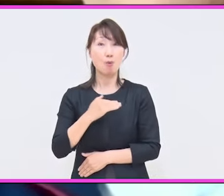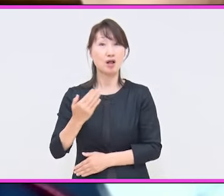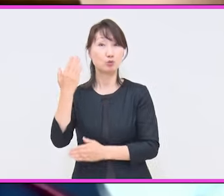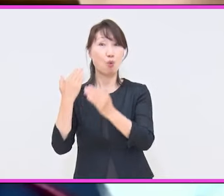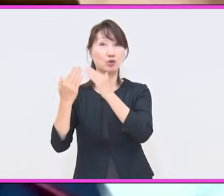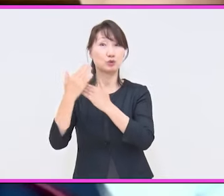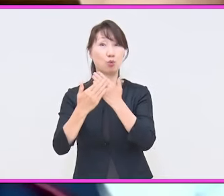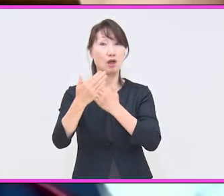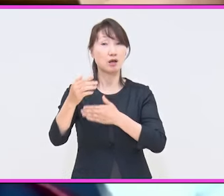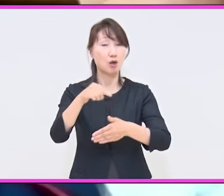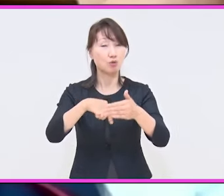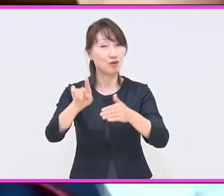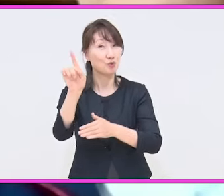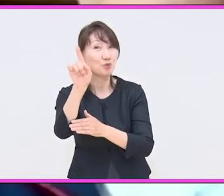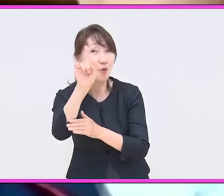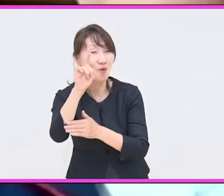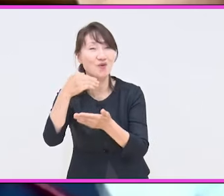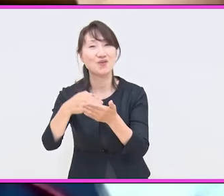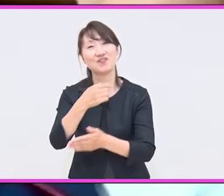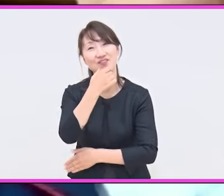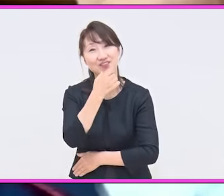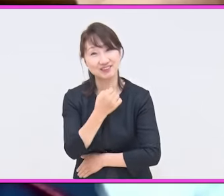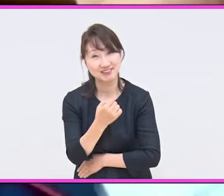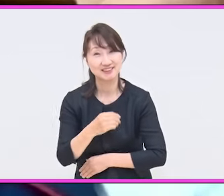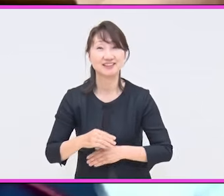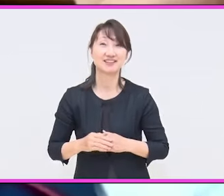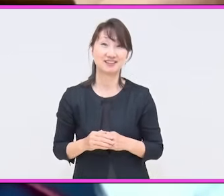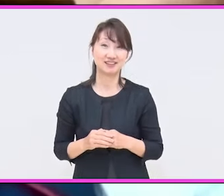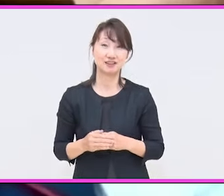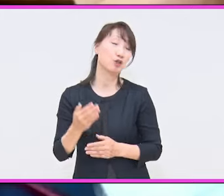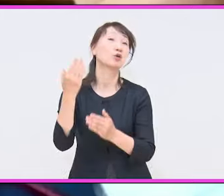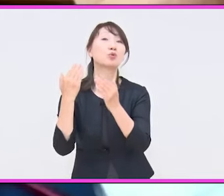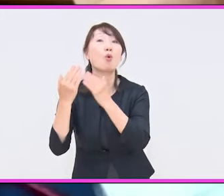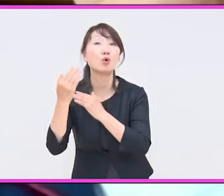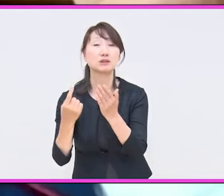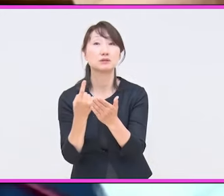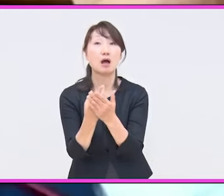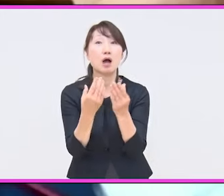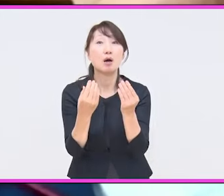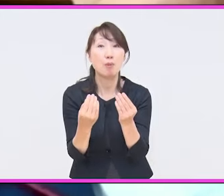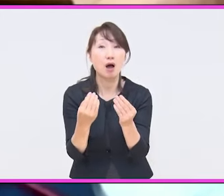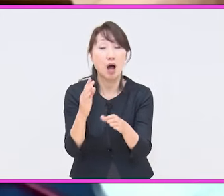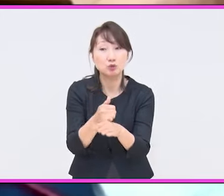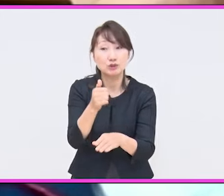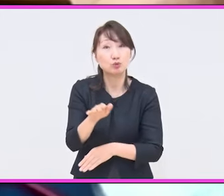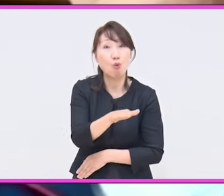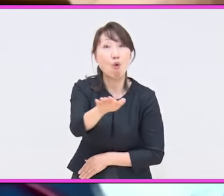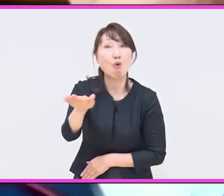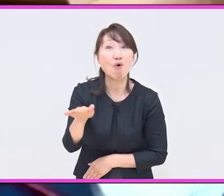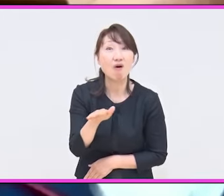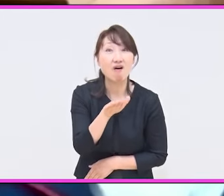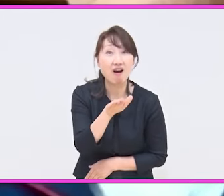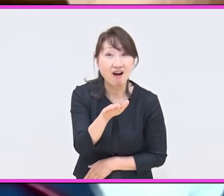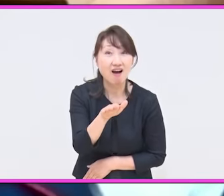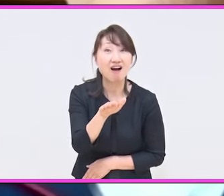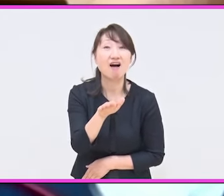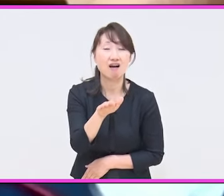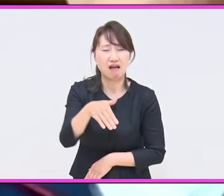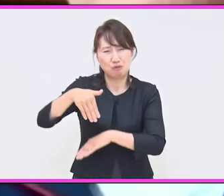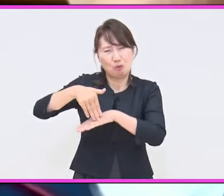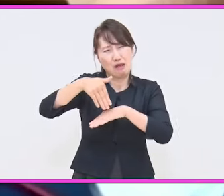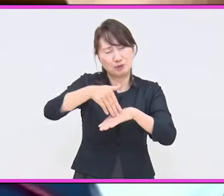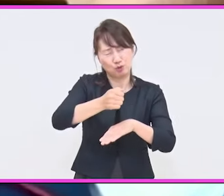大会のことをもう少し教えていただこうと思っています。当時参加していたパラアスリートたちはおそらく十分に